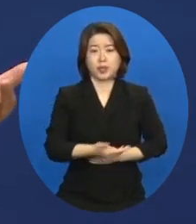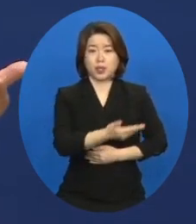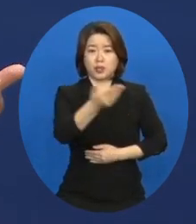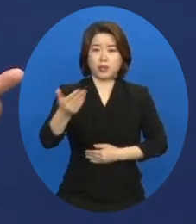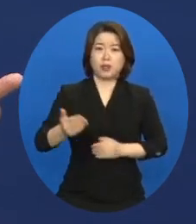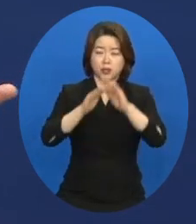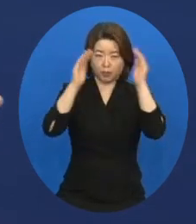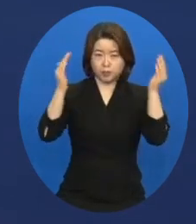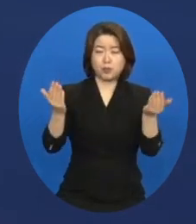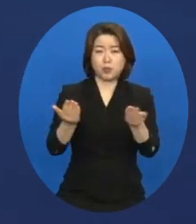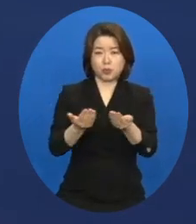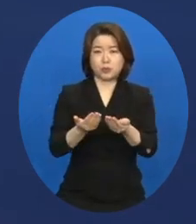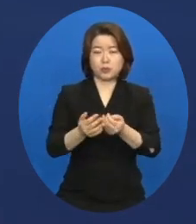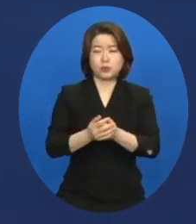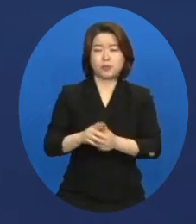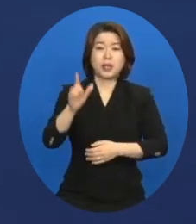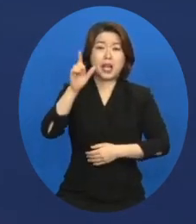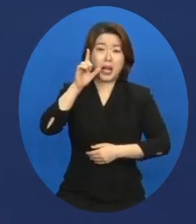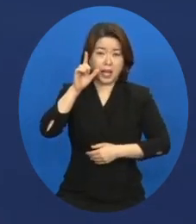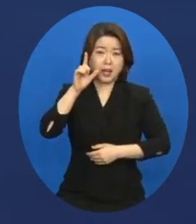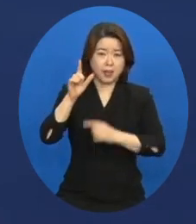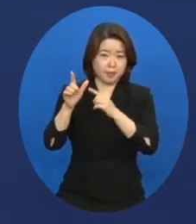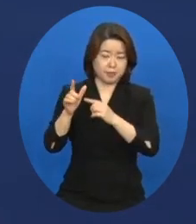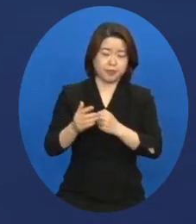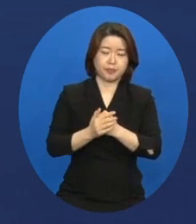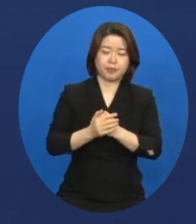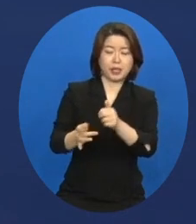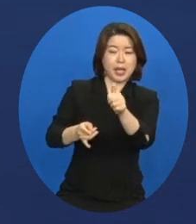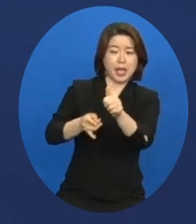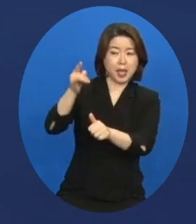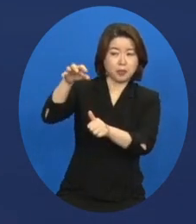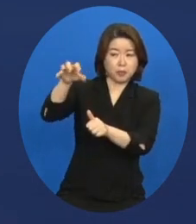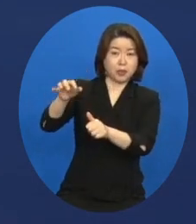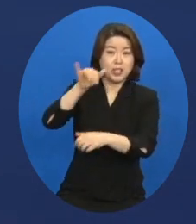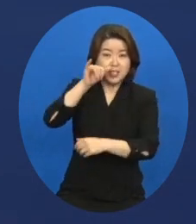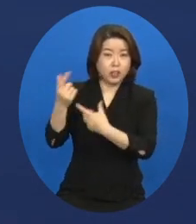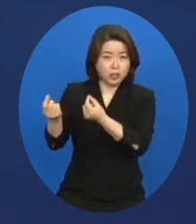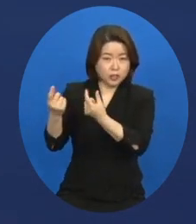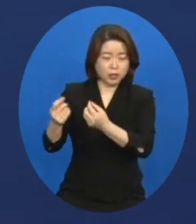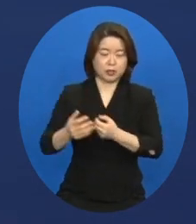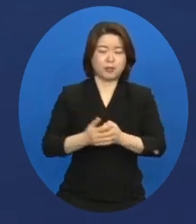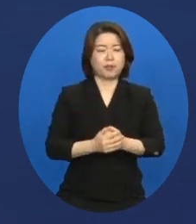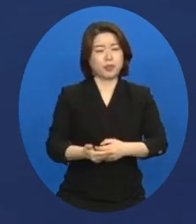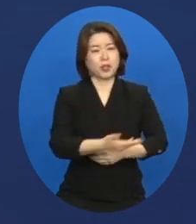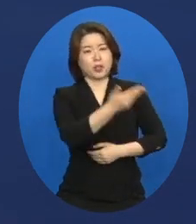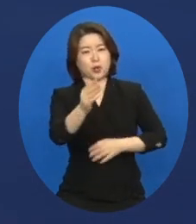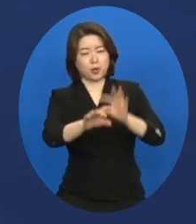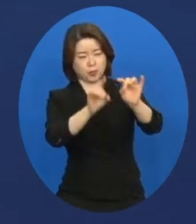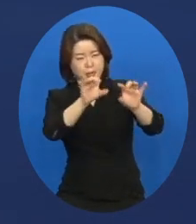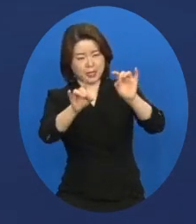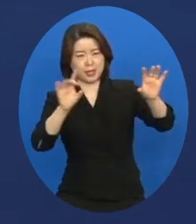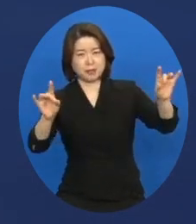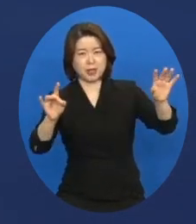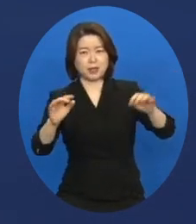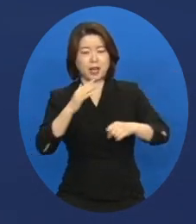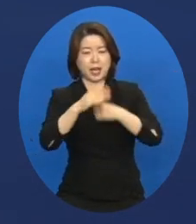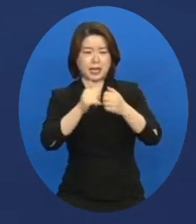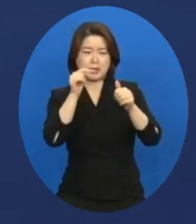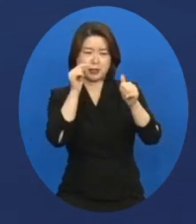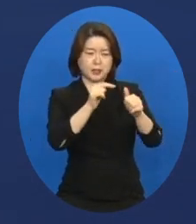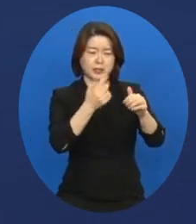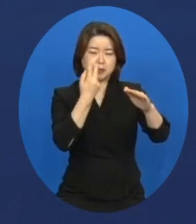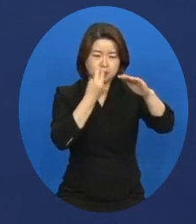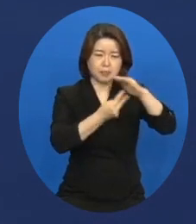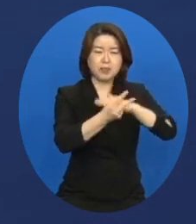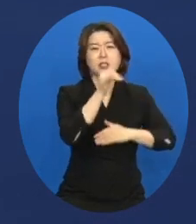모두에게 갈렙에게 헤브론 산지가 있었듯이 다 사명의 비전이